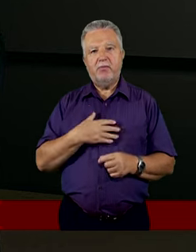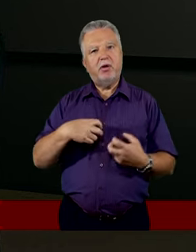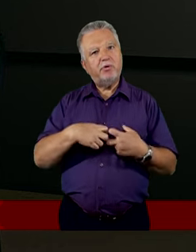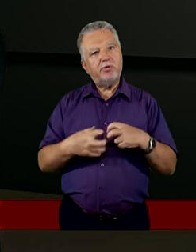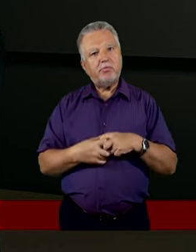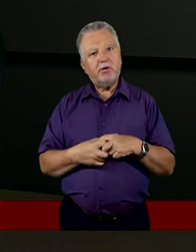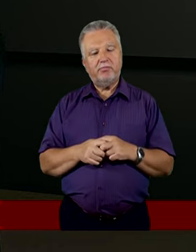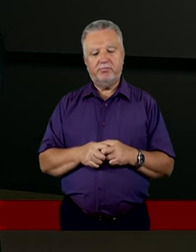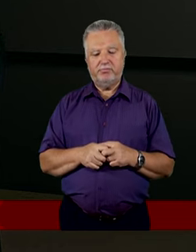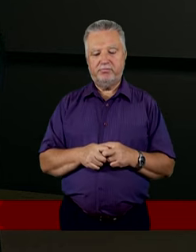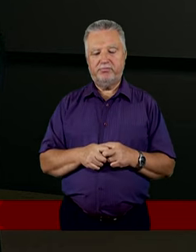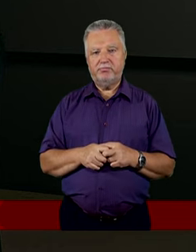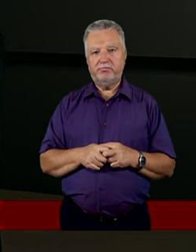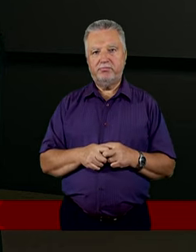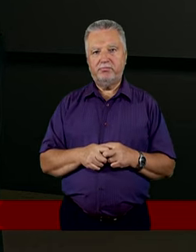mamy pewien problem.